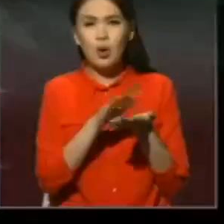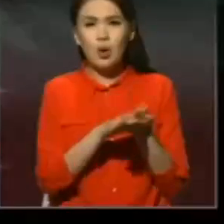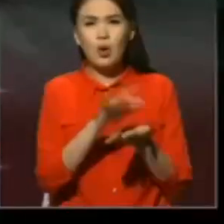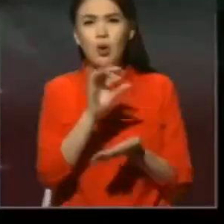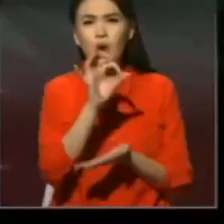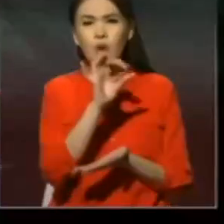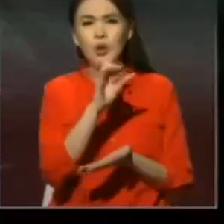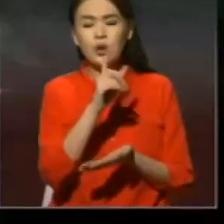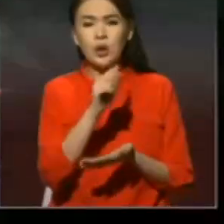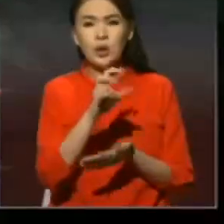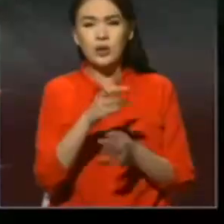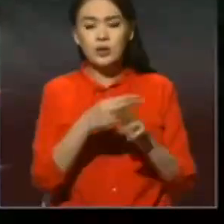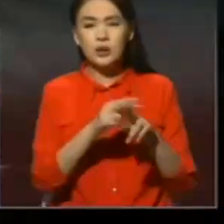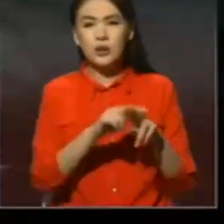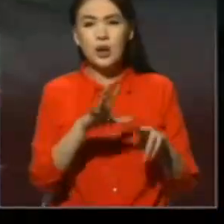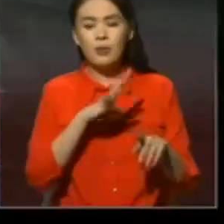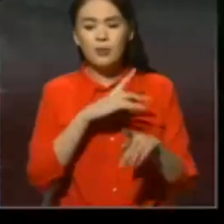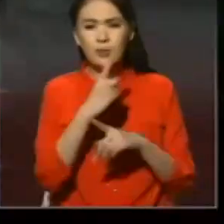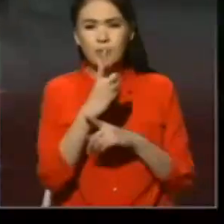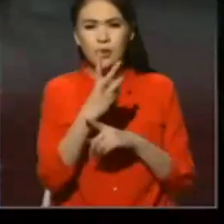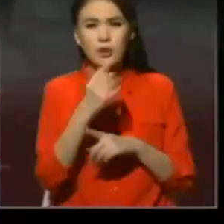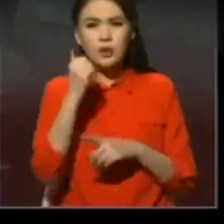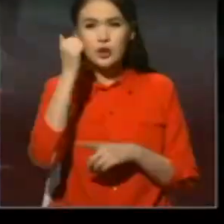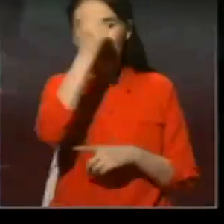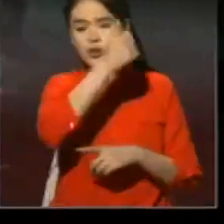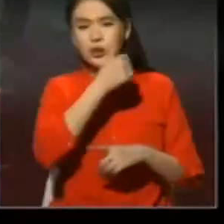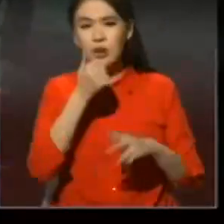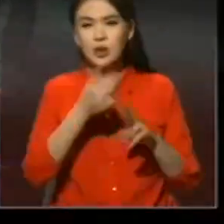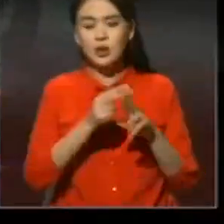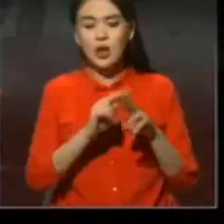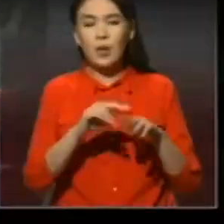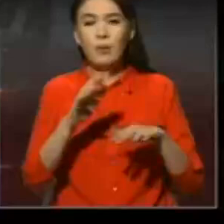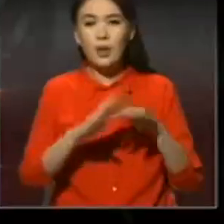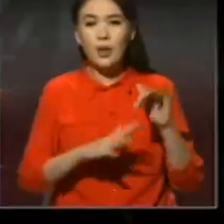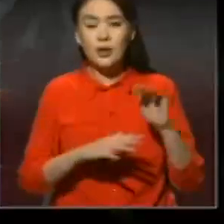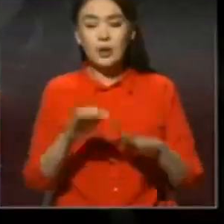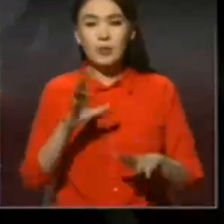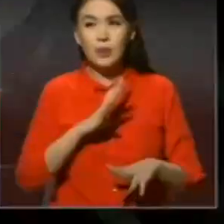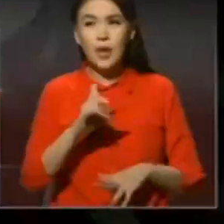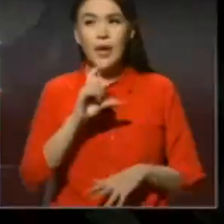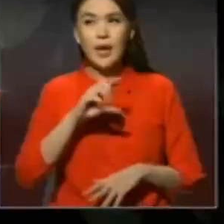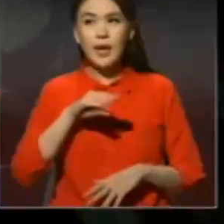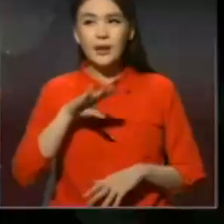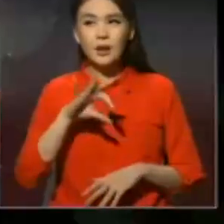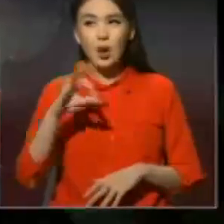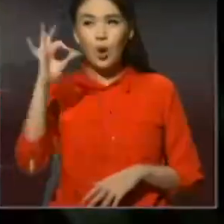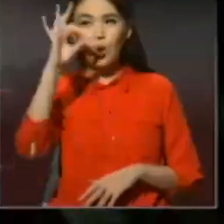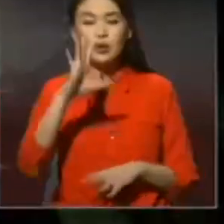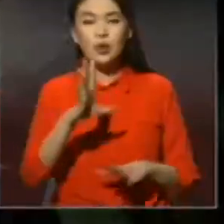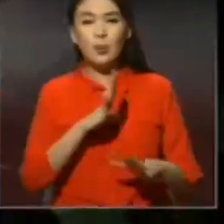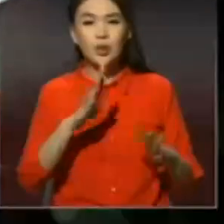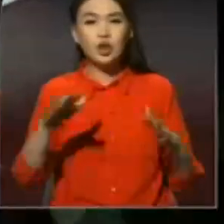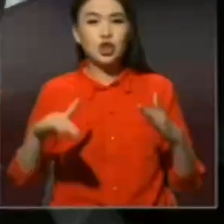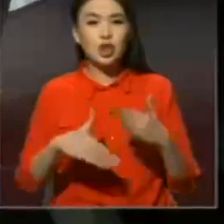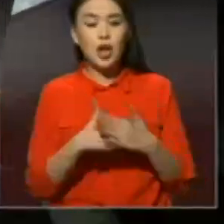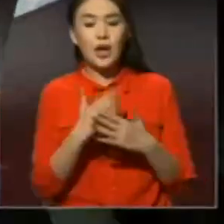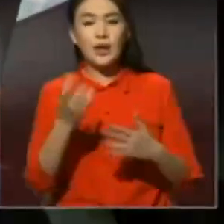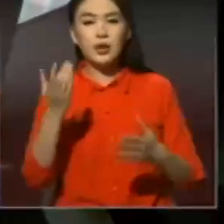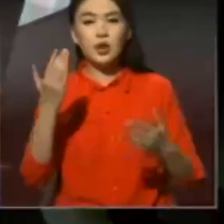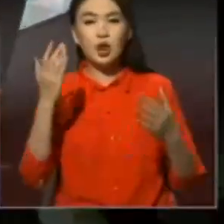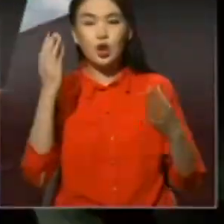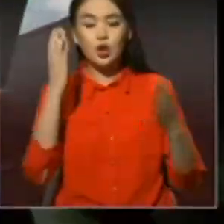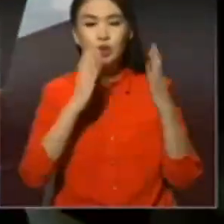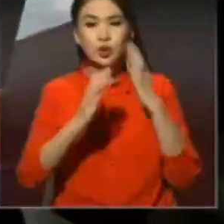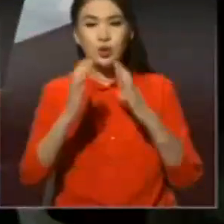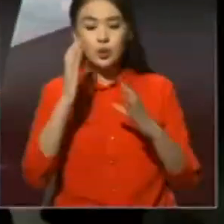Негізі медиация саласы біршама жылдардан бері практикада қолданып келе жатыр. Бірақ этномедиация деген жаңа ұғым, жаңа институт